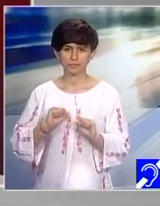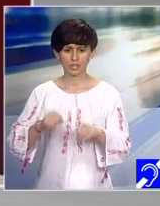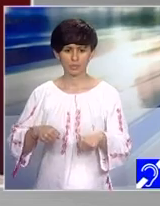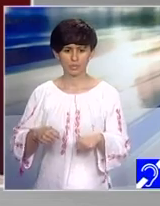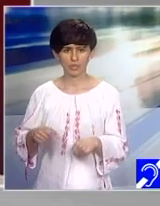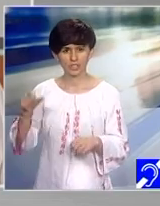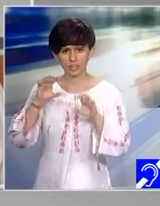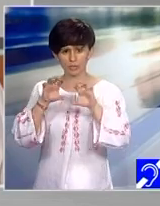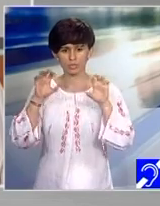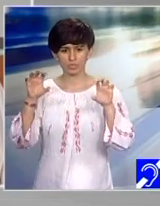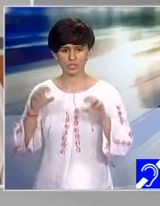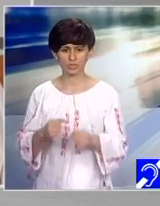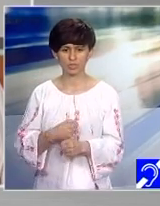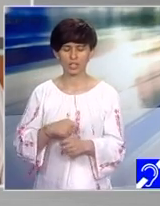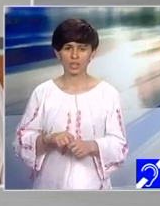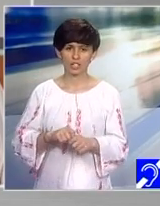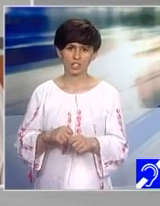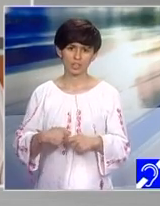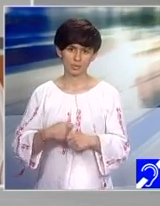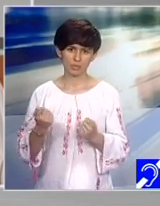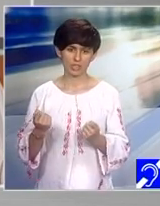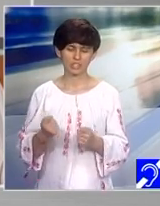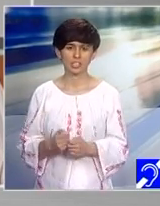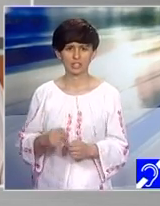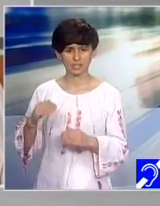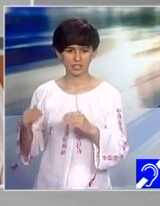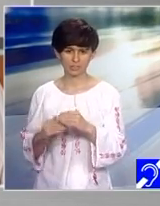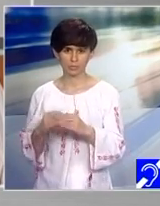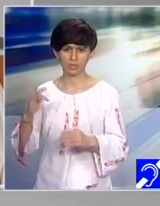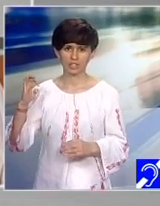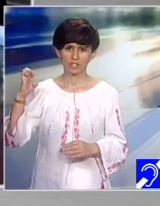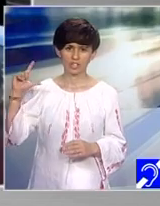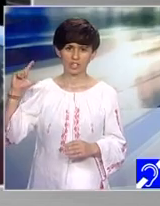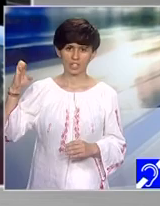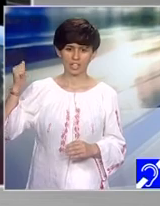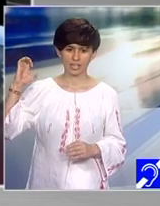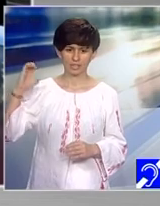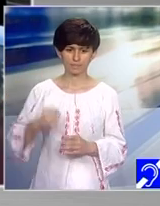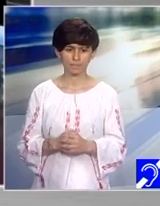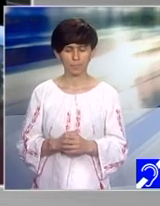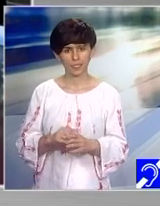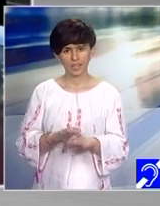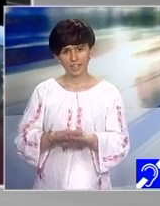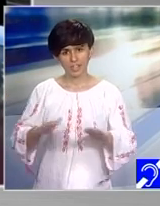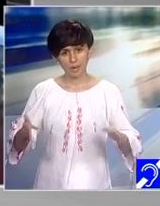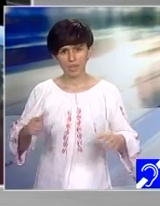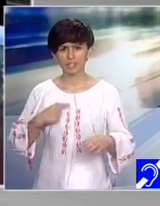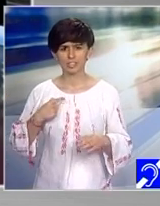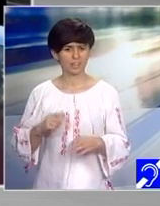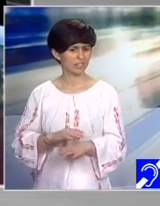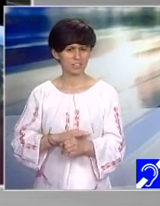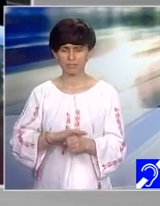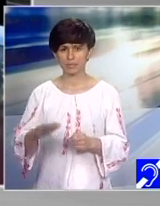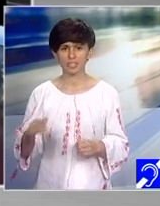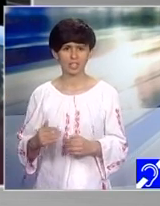Sufeleac. Bună ziua! Să rămânele, bună ziua! Masa e plină! În spate iarăși avem costume populare